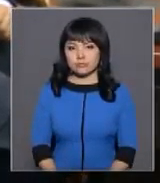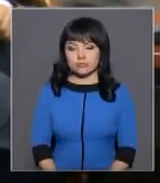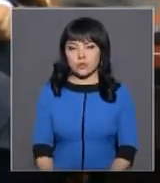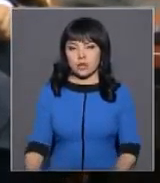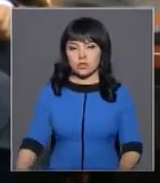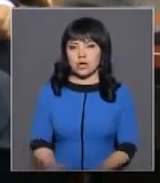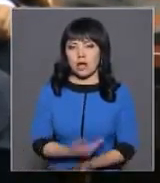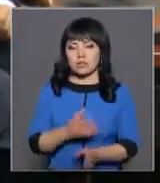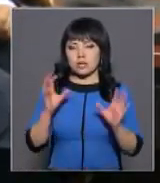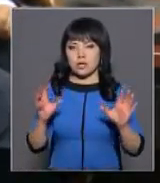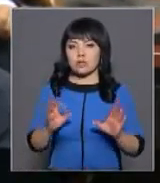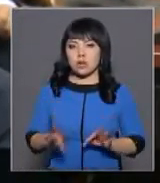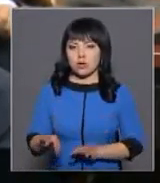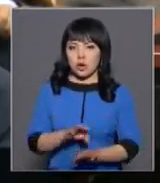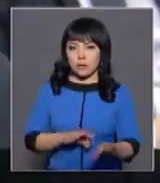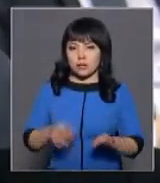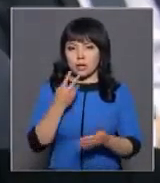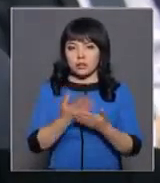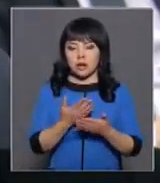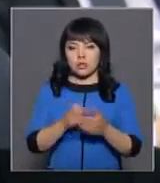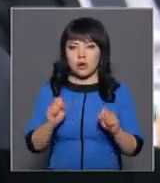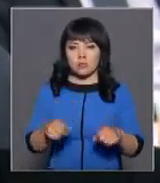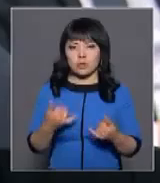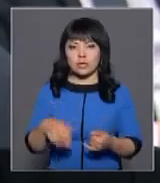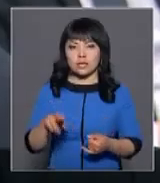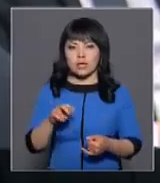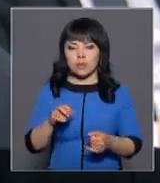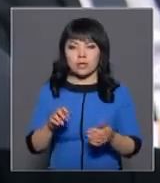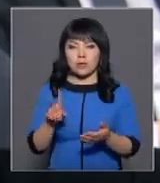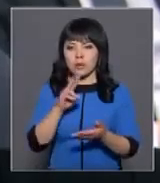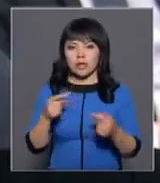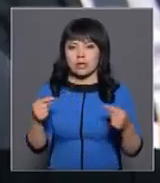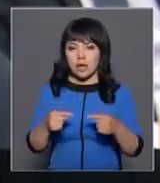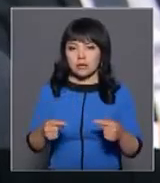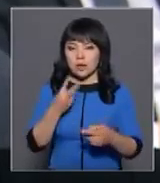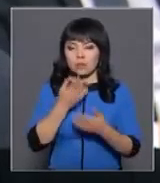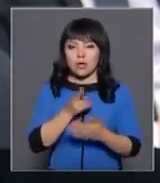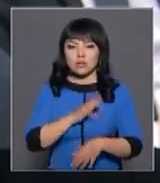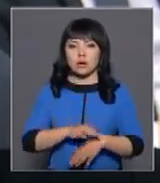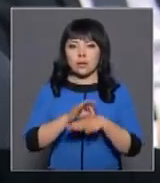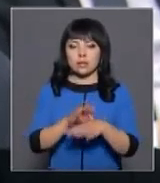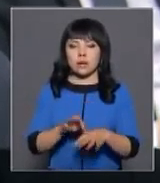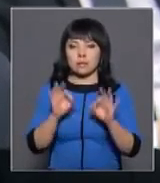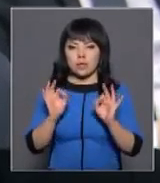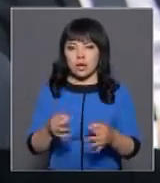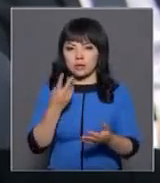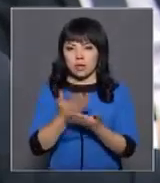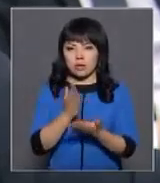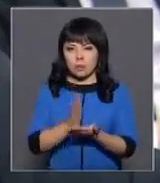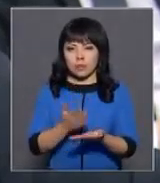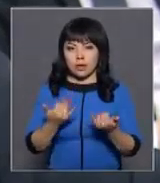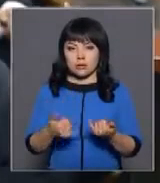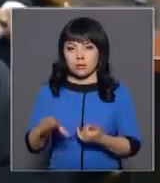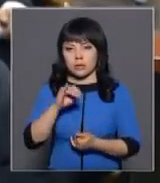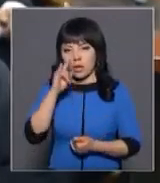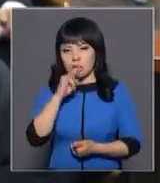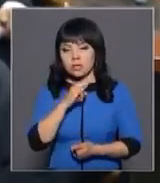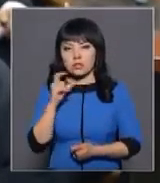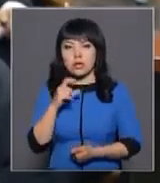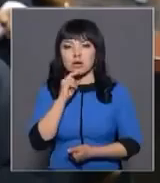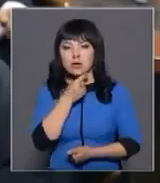Жаңа заң жобасында үшінші елдерге тиесілі демпингке қарсы барлық жағдайдың жұмысы нақты жазылған. Менің ойымша, бұл бастама Қазақстан